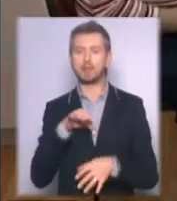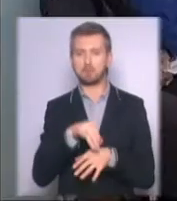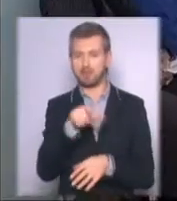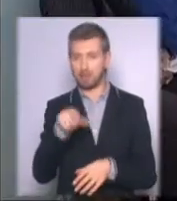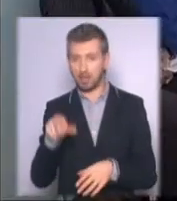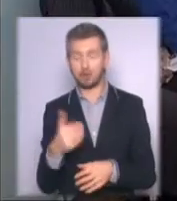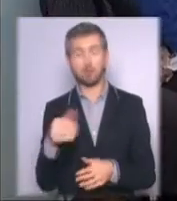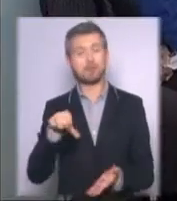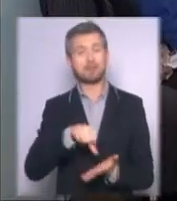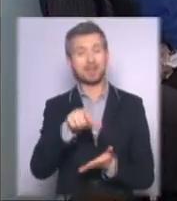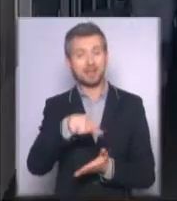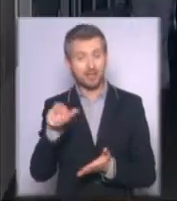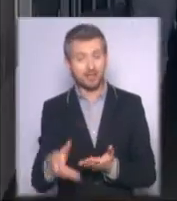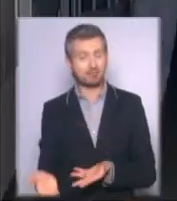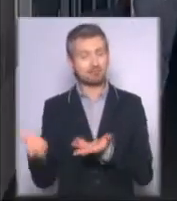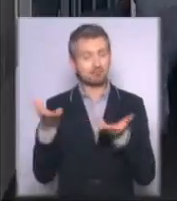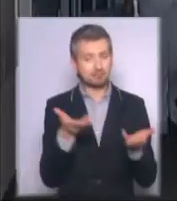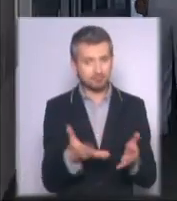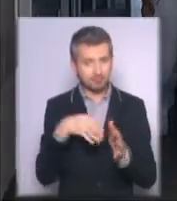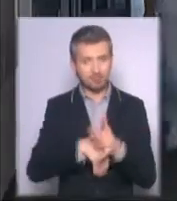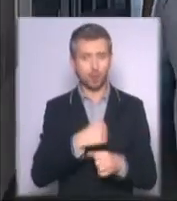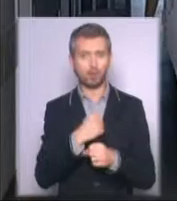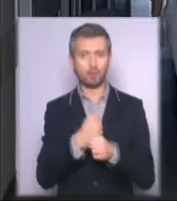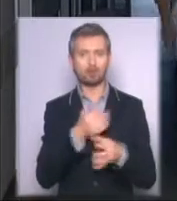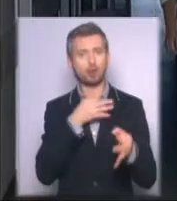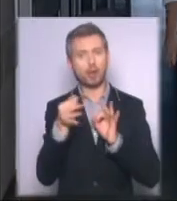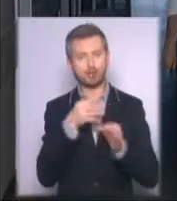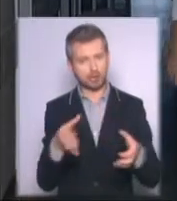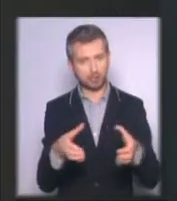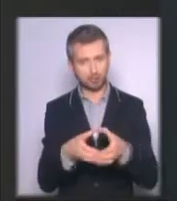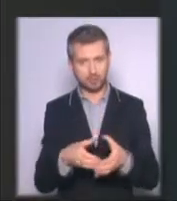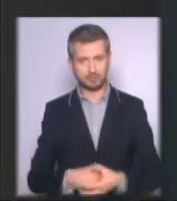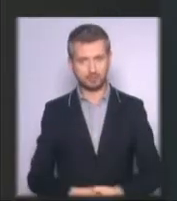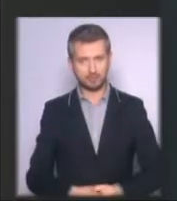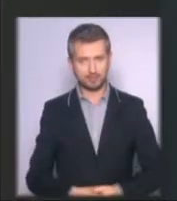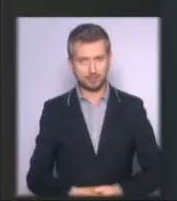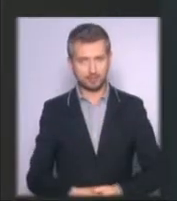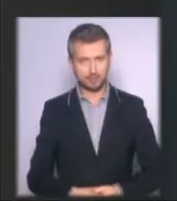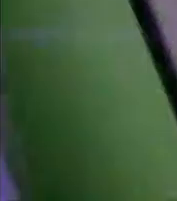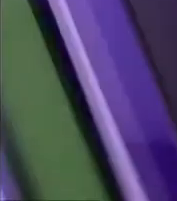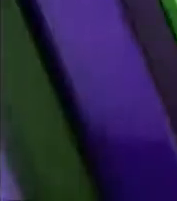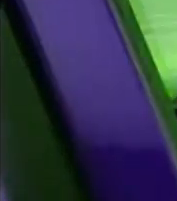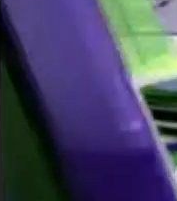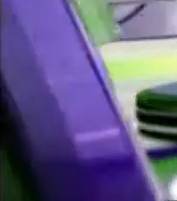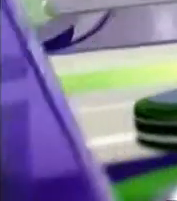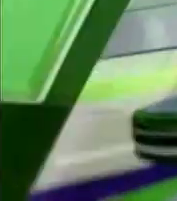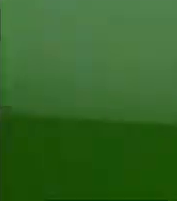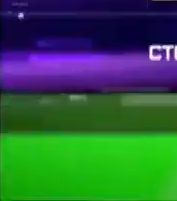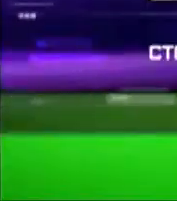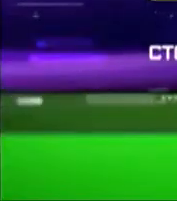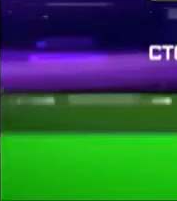запросили долучитися до роботи дорадчої групи. Світлана Жернов, Данило Городецький, телеканал «Київ».